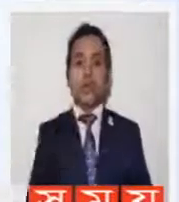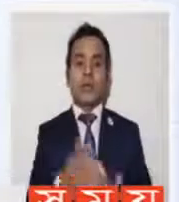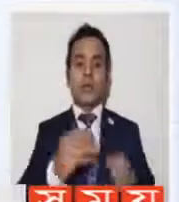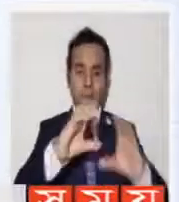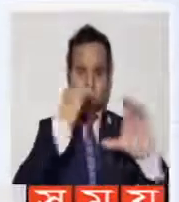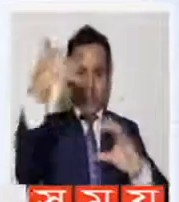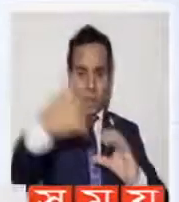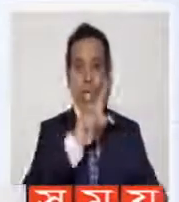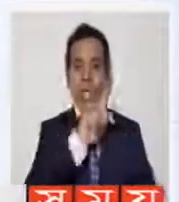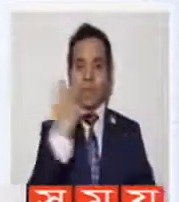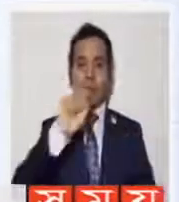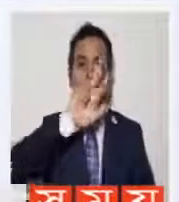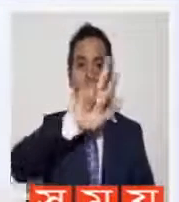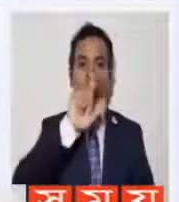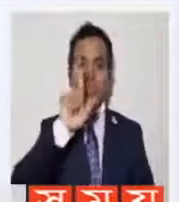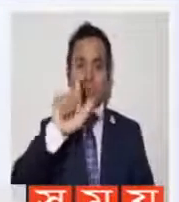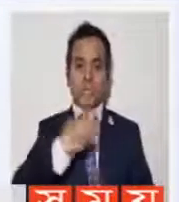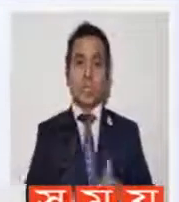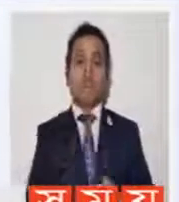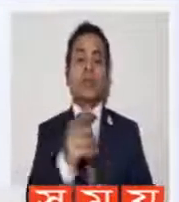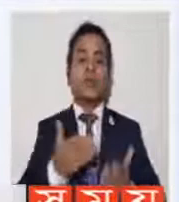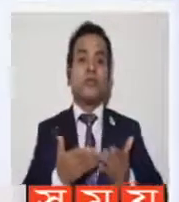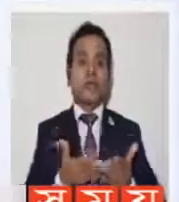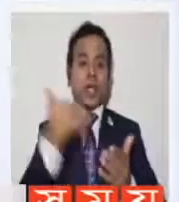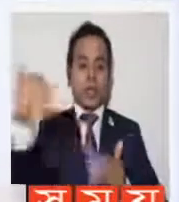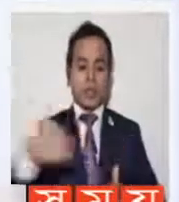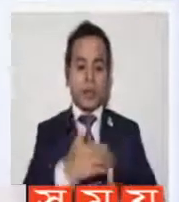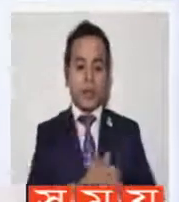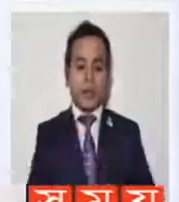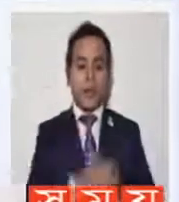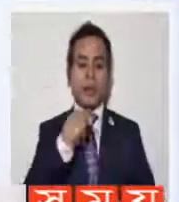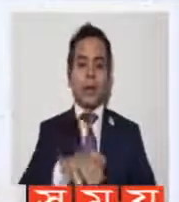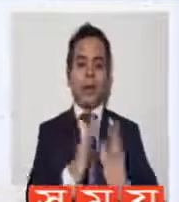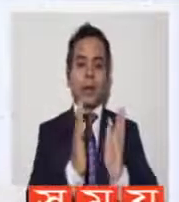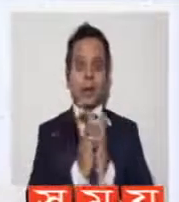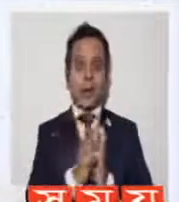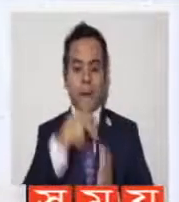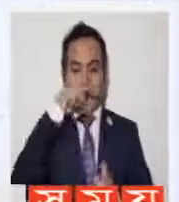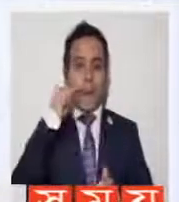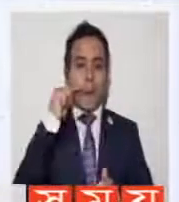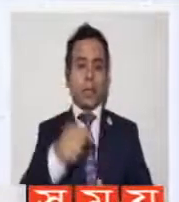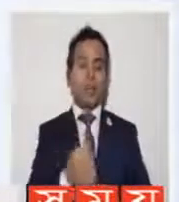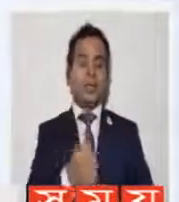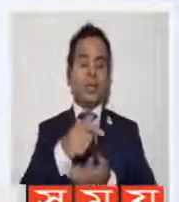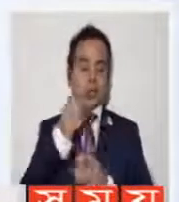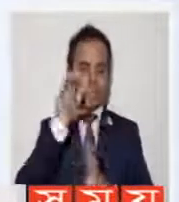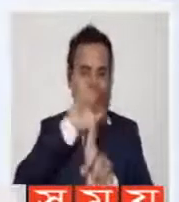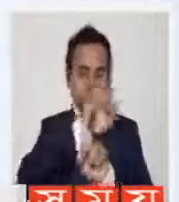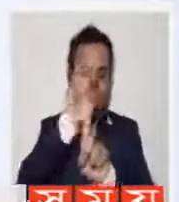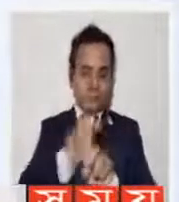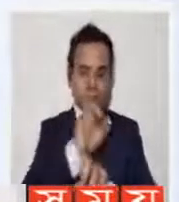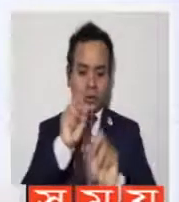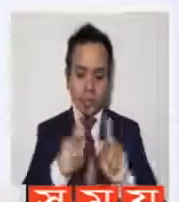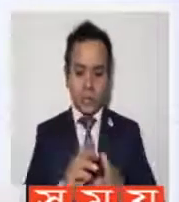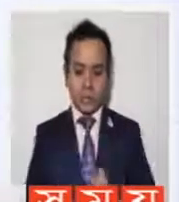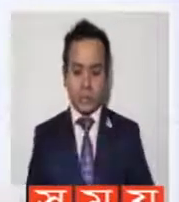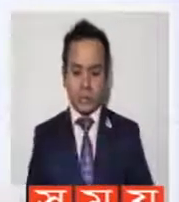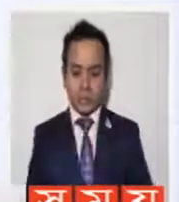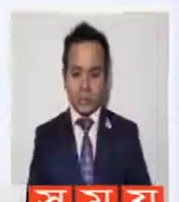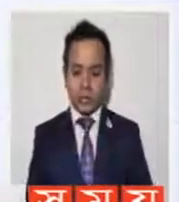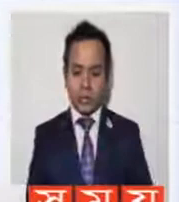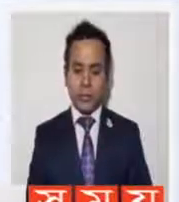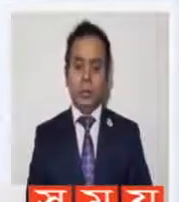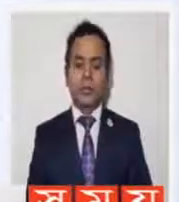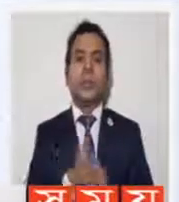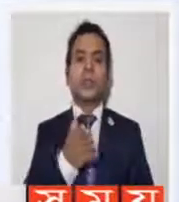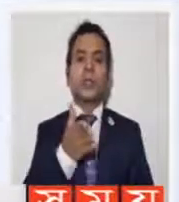হয়েছে ৫৮৫জন। এর মধ্যে বিমানবন্দরে ৩০৩জন, স্থলবন্দরে ১৮৭জন এবং